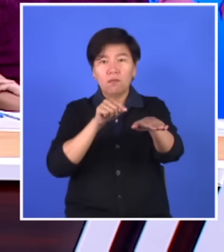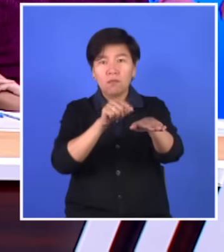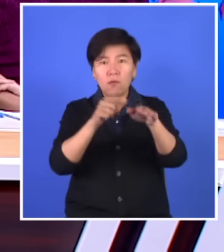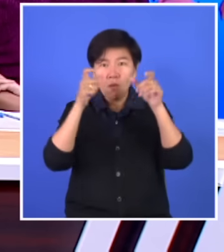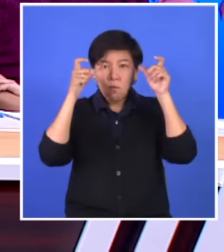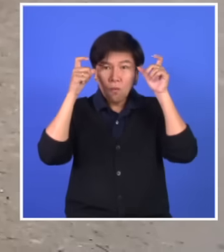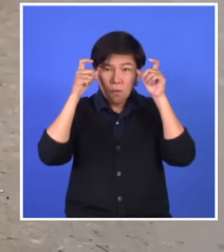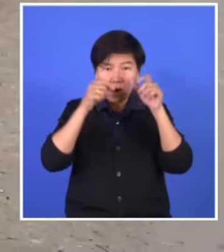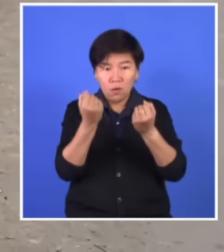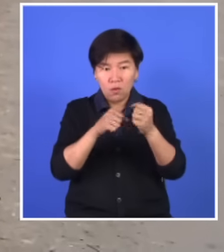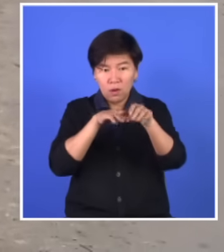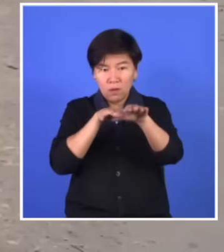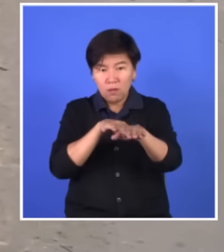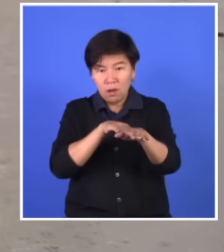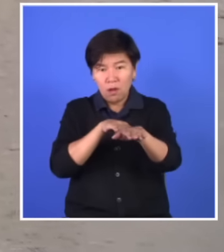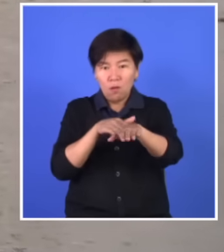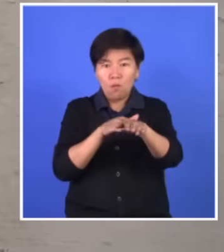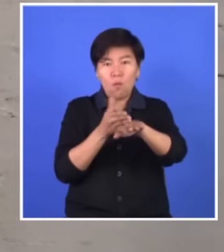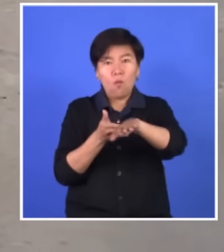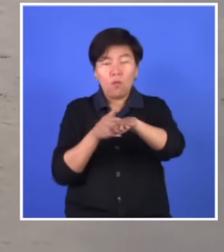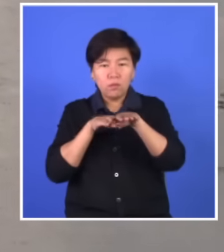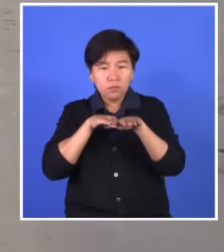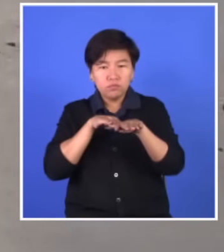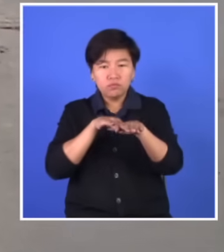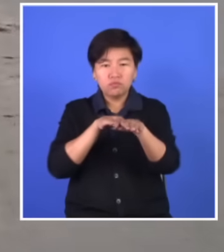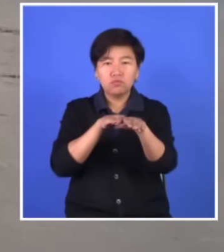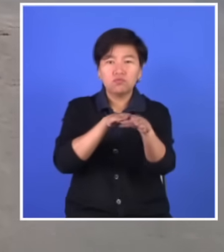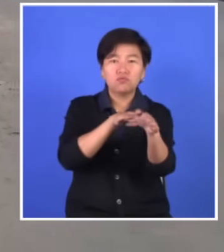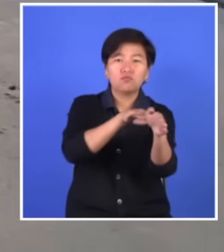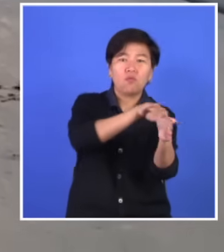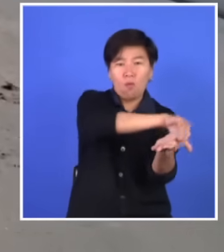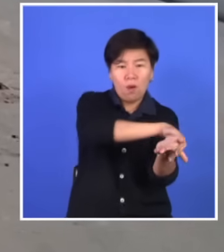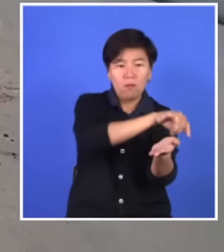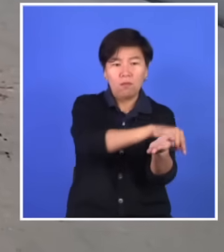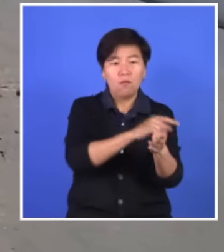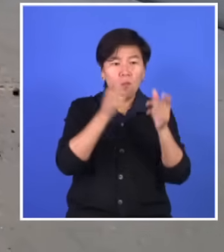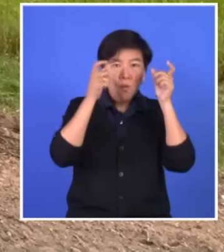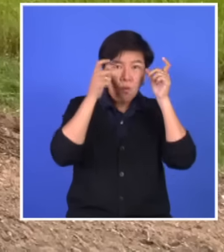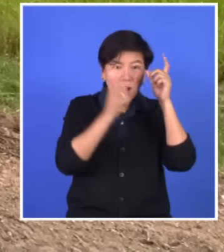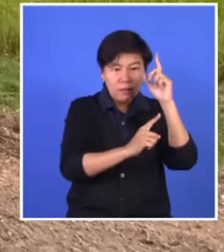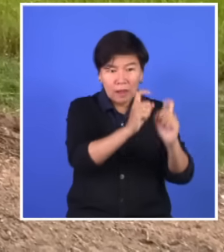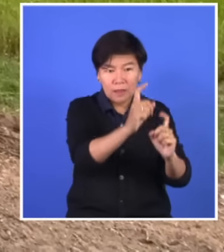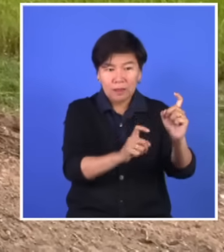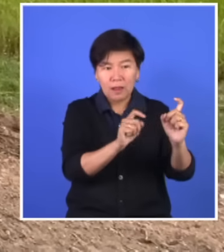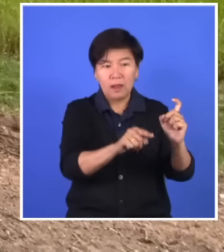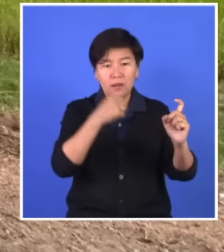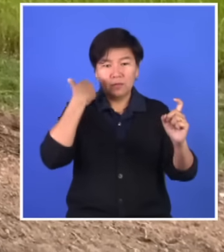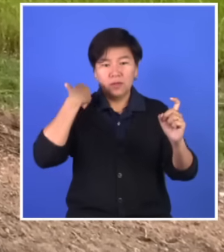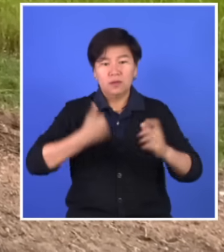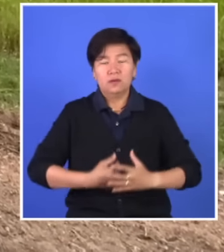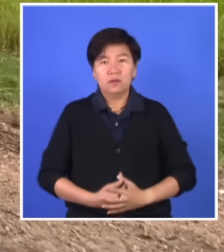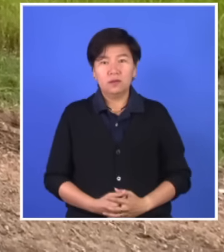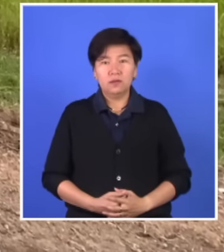ถึง 6ตัวอีกกว่าหลายสิบตัวก็บาดเจ็บนะคะลูกพ่วงของรถเนี่ยค่ะ